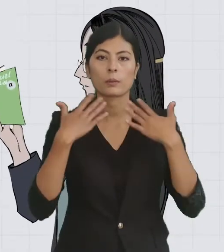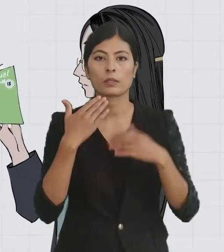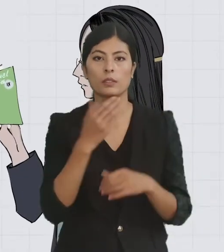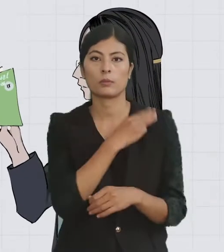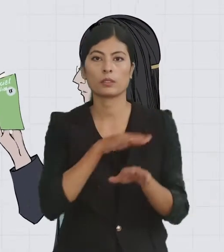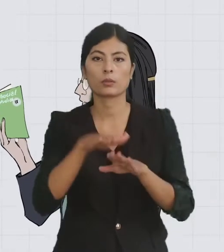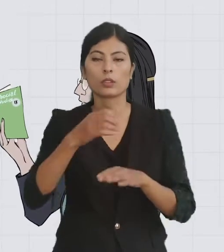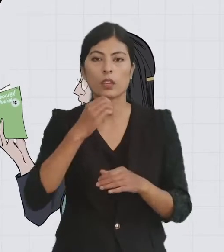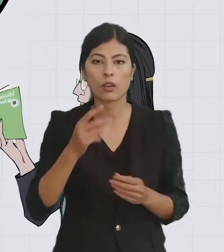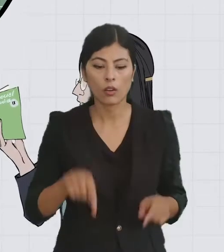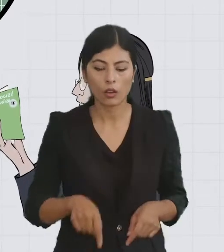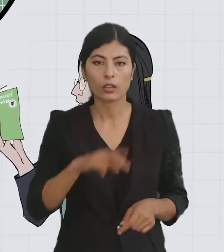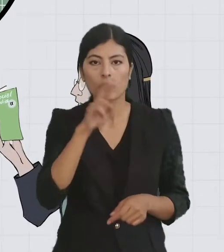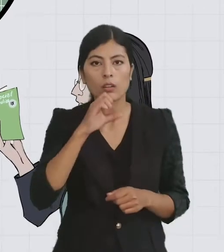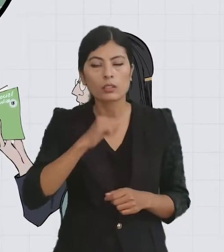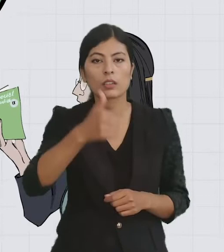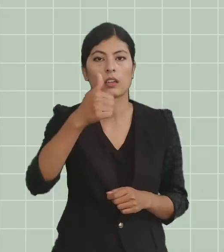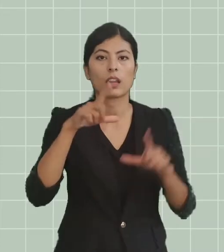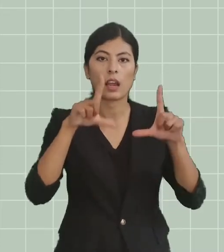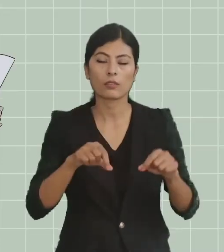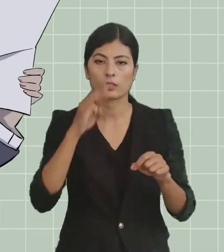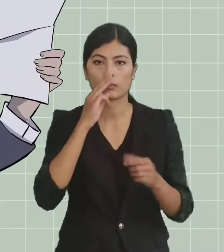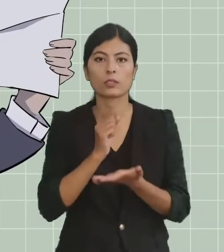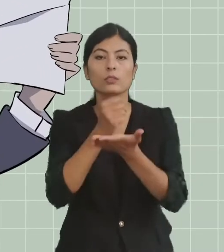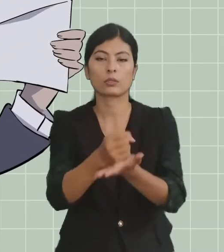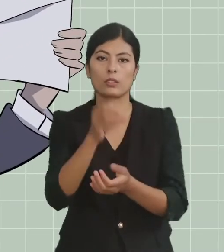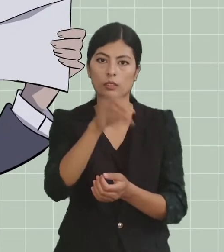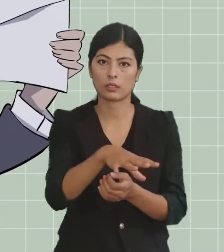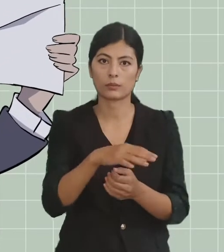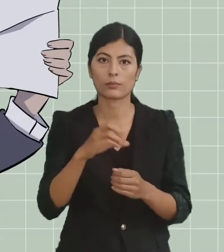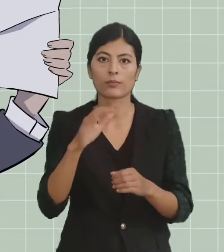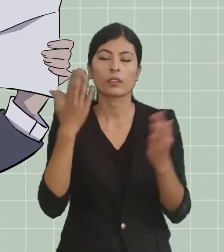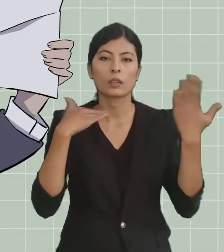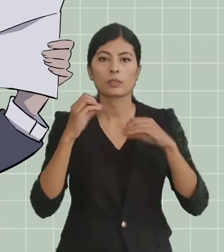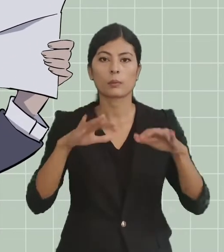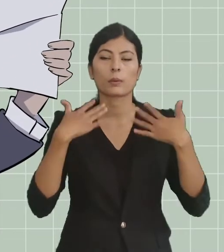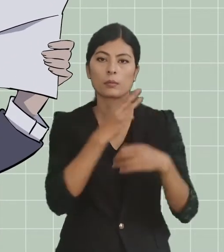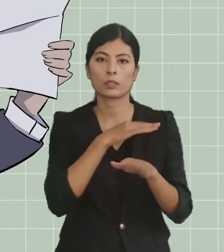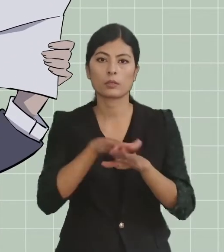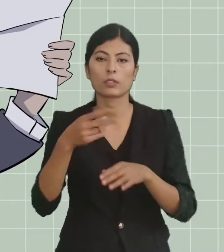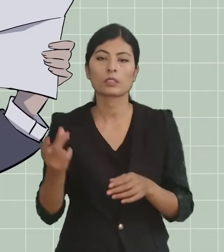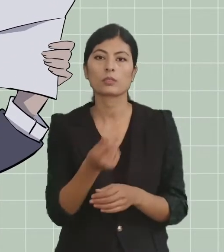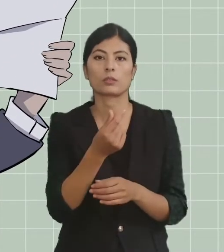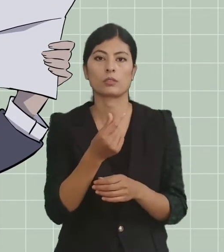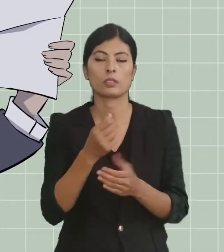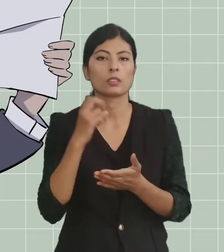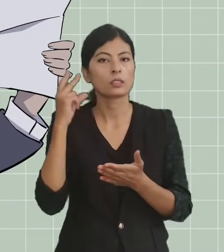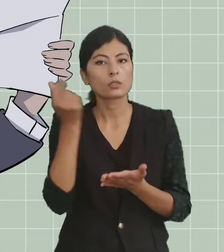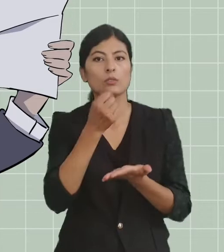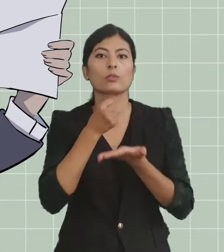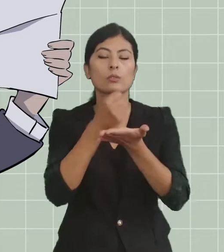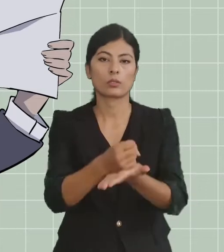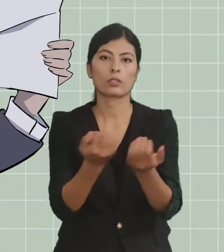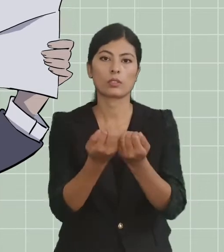तत्कालीन र दीर्घकालीन आवश्यकताहरूमी सहयोग गर्ने, हिंसा प्रभावित गर्न छाँटा र सहज रूपमी सहयोग हद्द